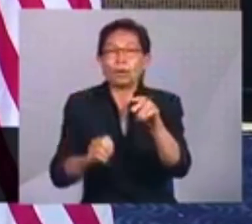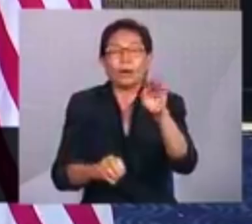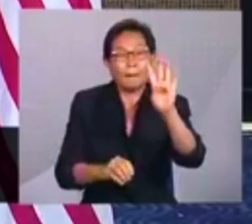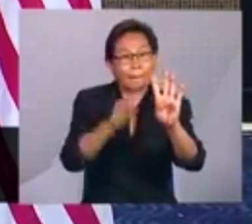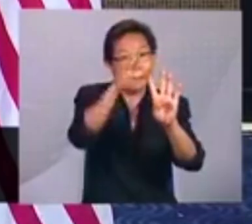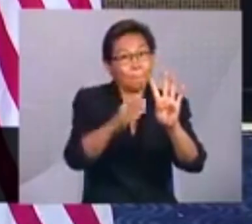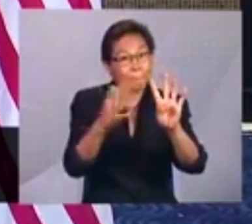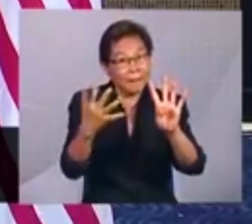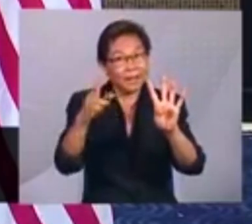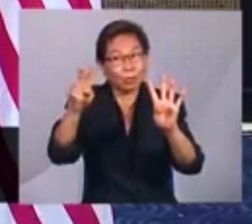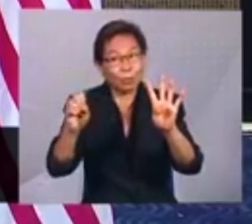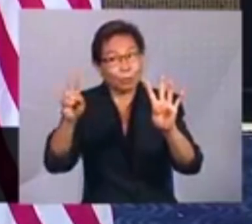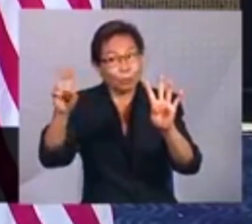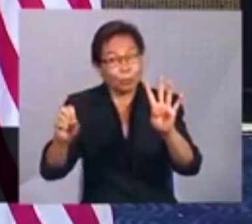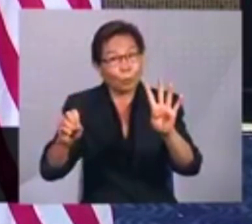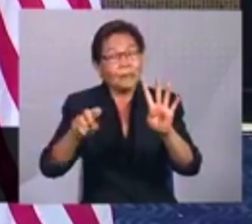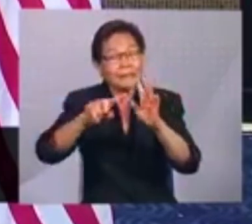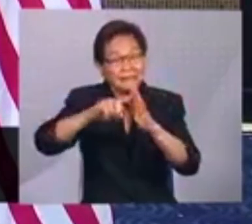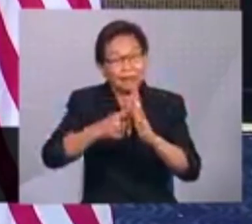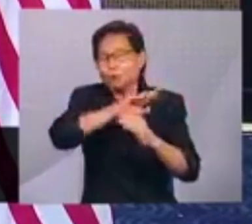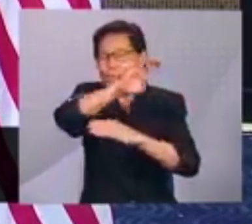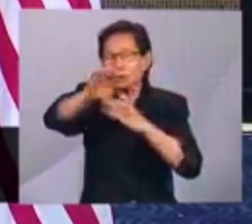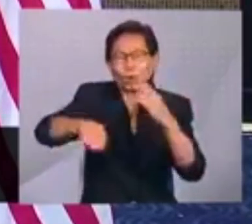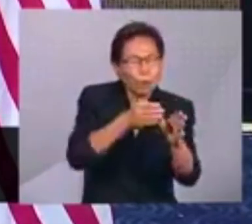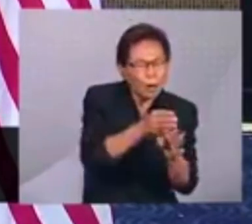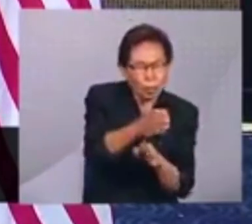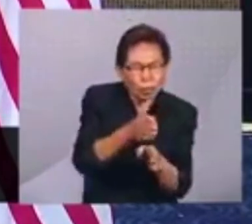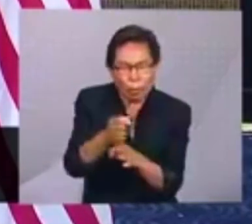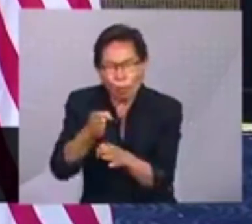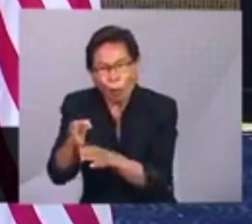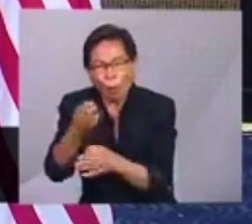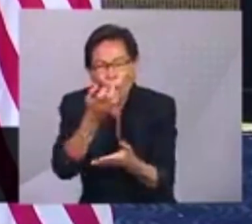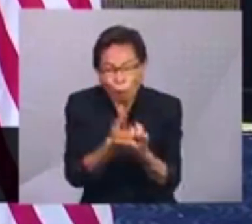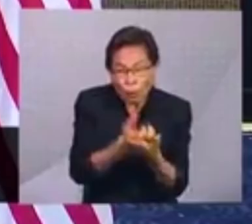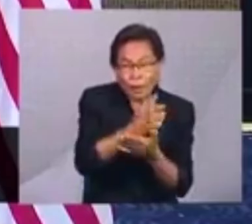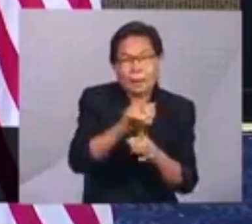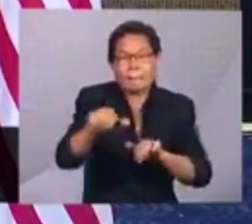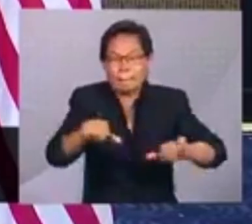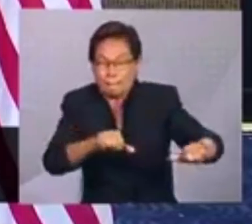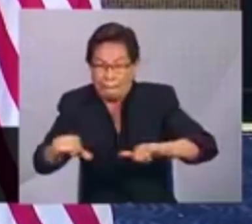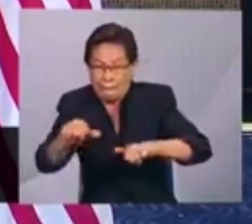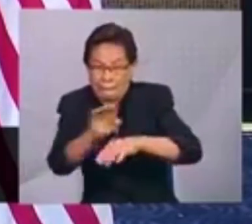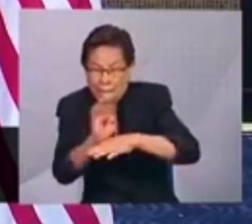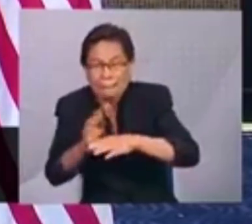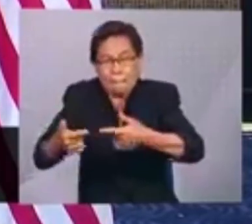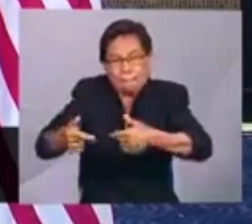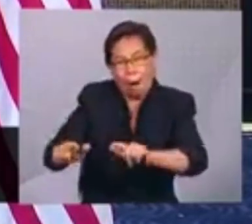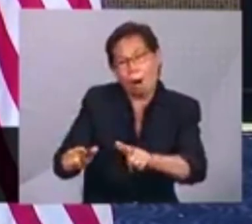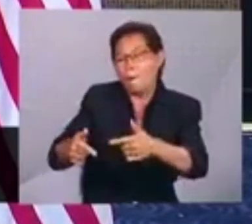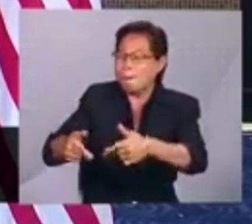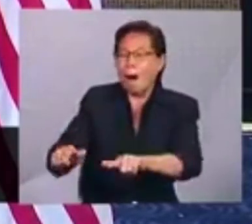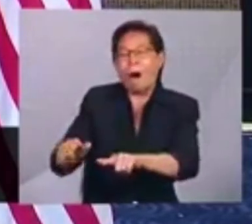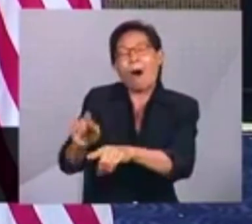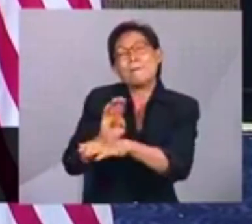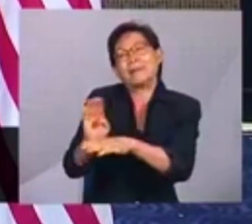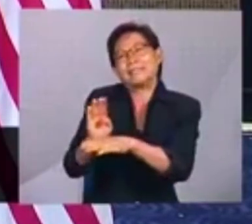04-05-2018 2020 hampir semua sektor ekonomi dan aktiviti penjagaan akan dibenarkan bo